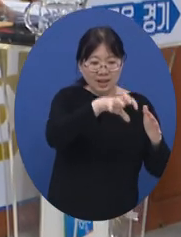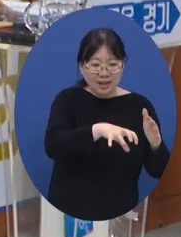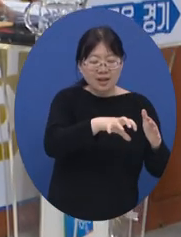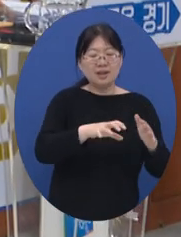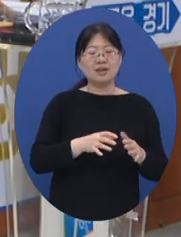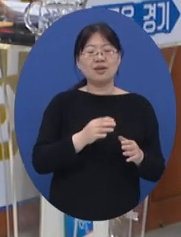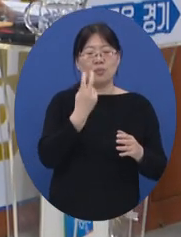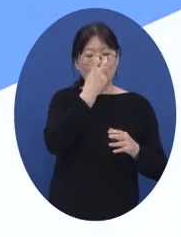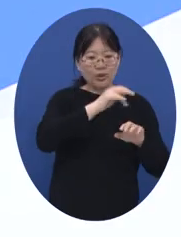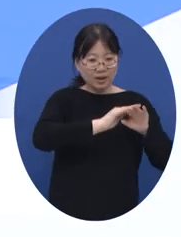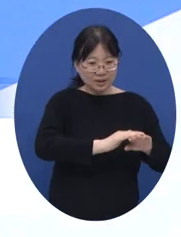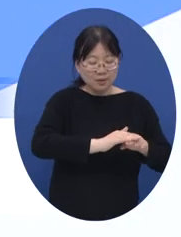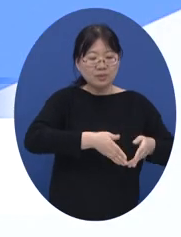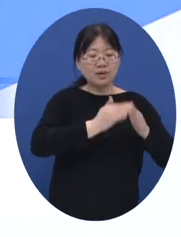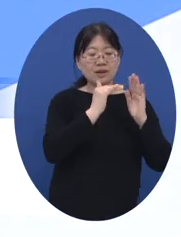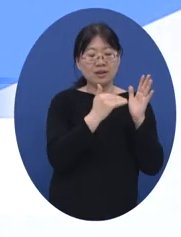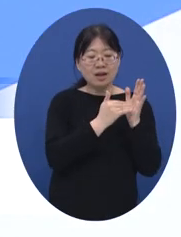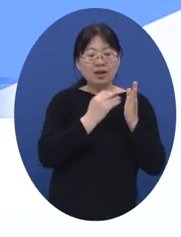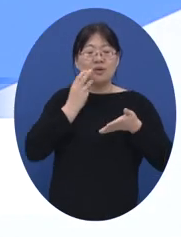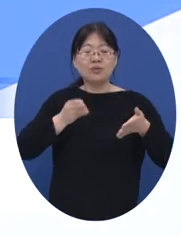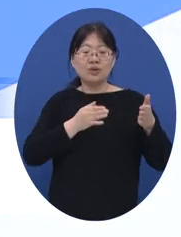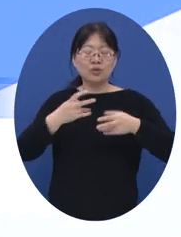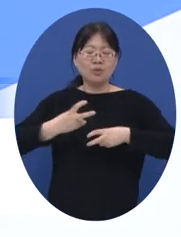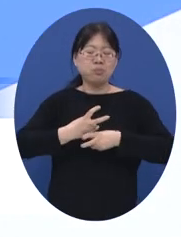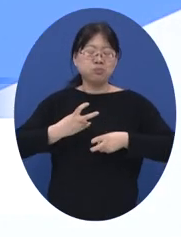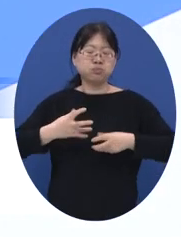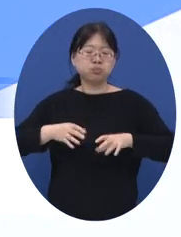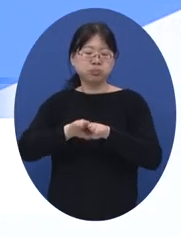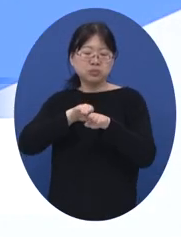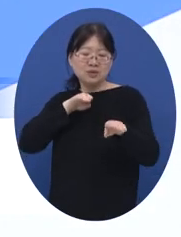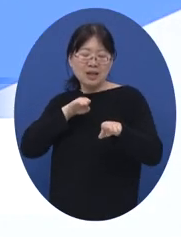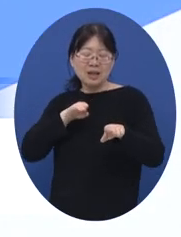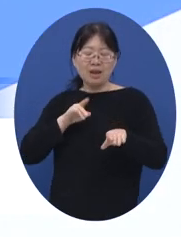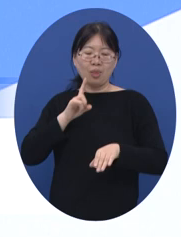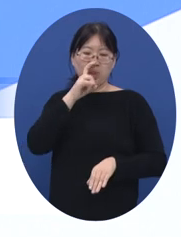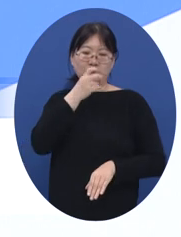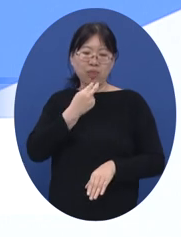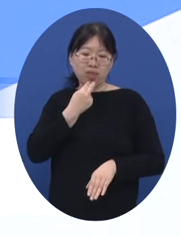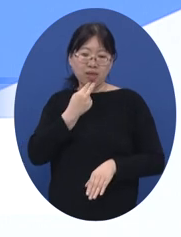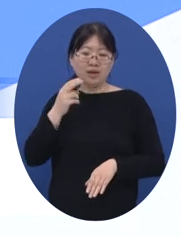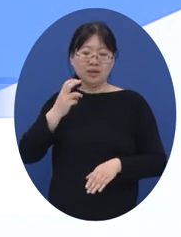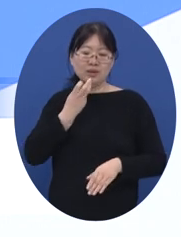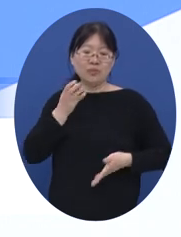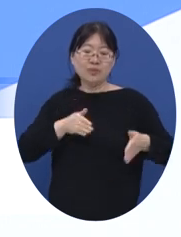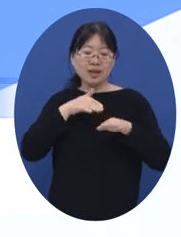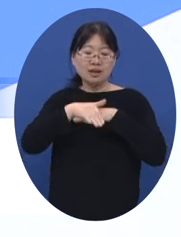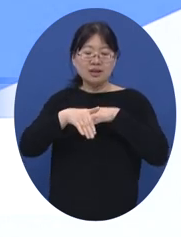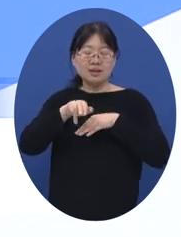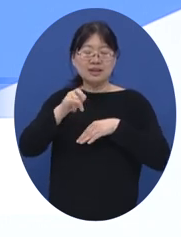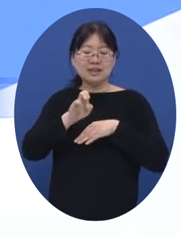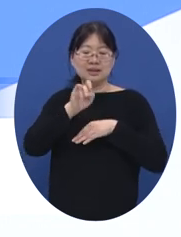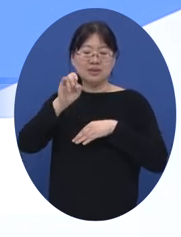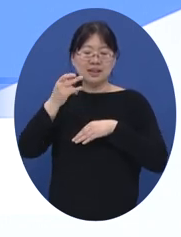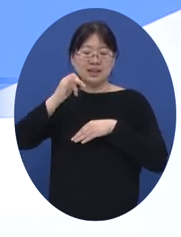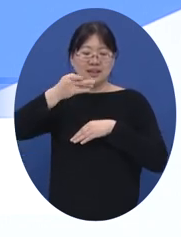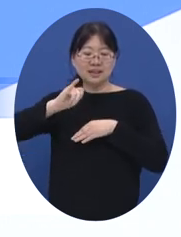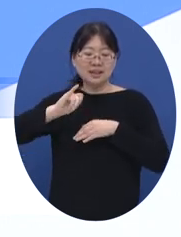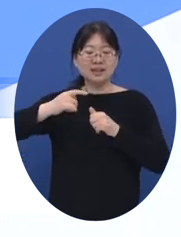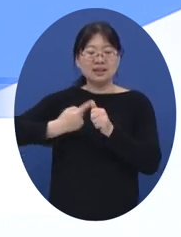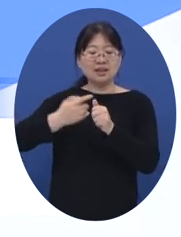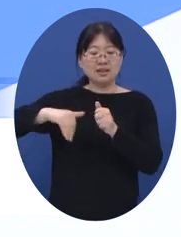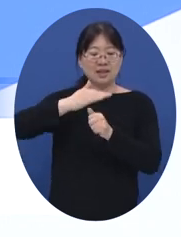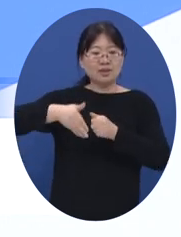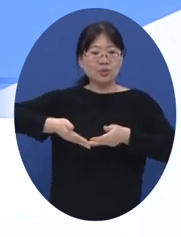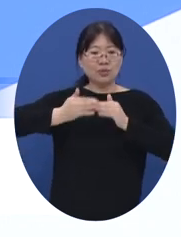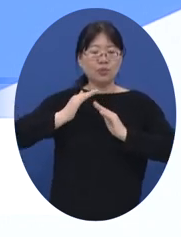보관함을 만듭니다. 경기도는 교통 체증과 미세먼지 없는 경기도형 스마트 모빌리티 생태계 조성에